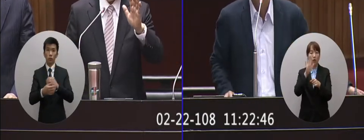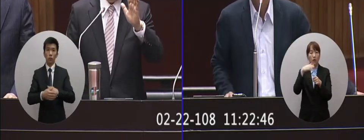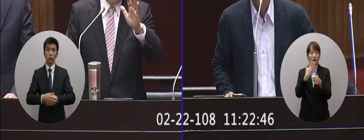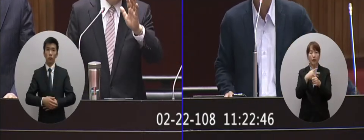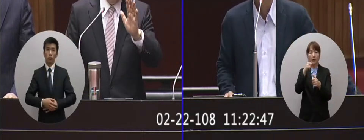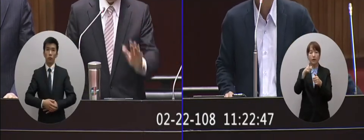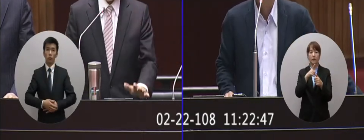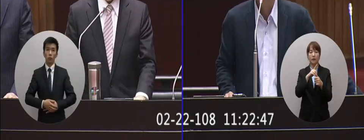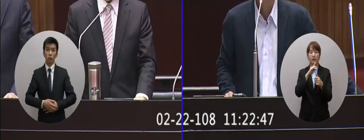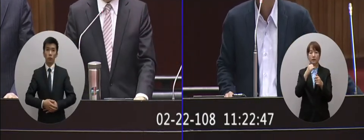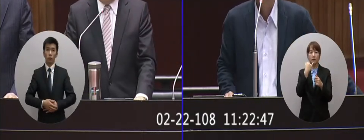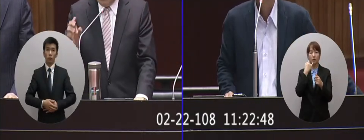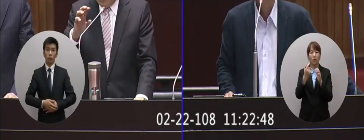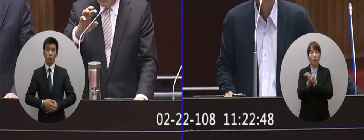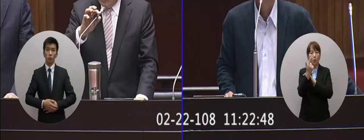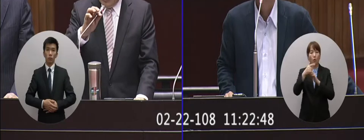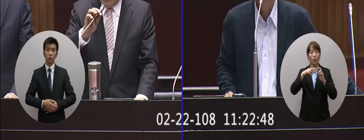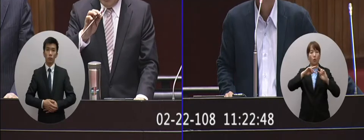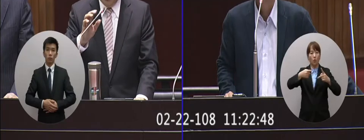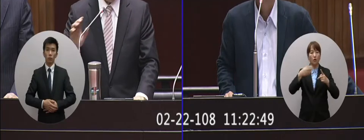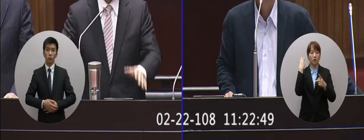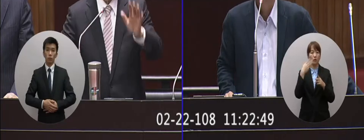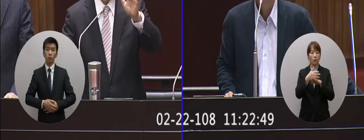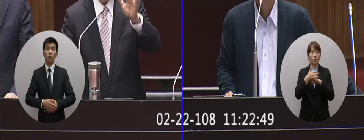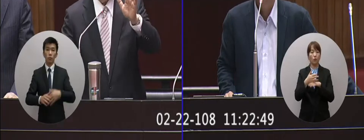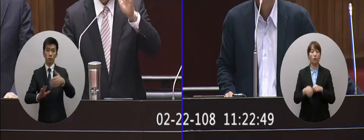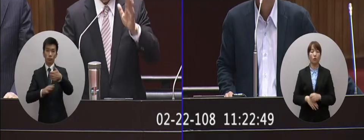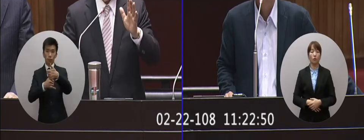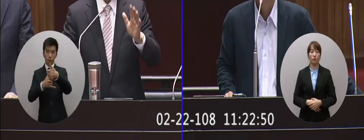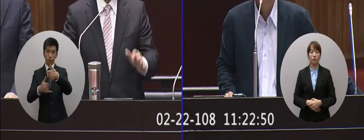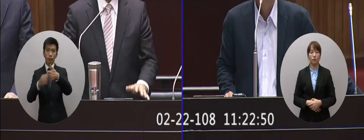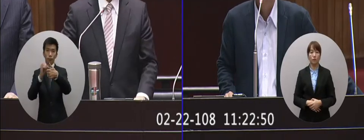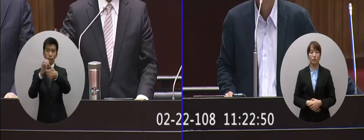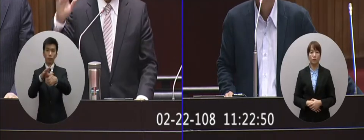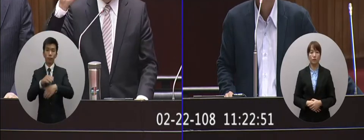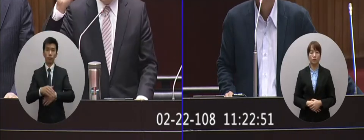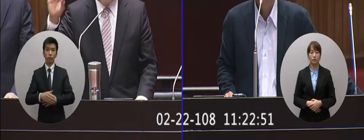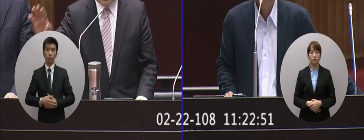汰换的速度。 委员，就是